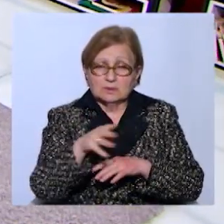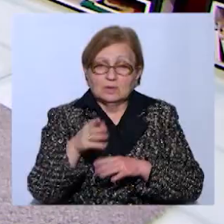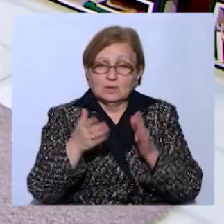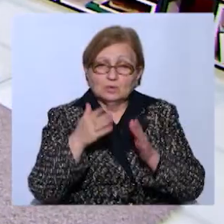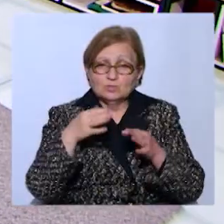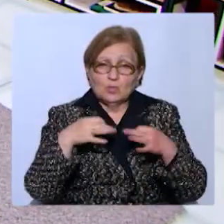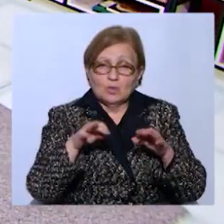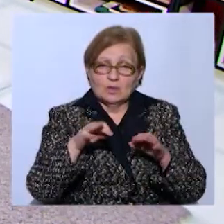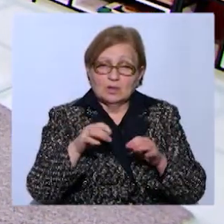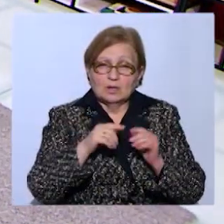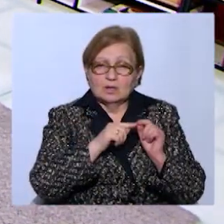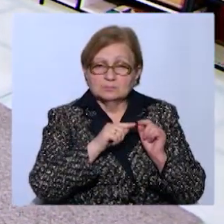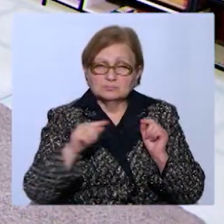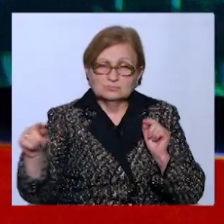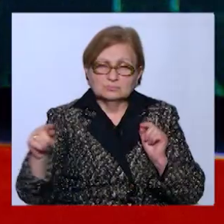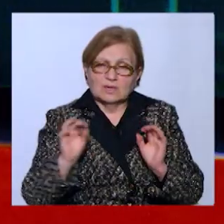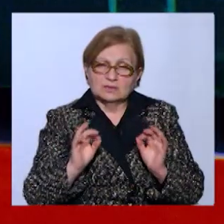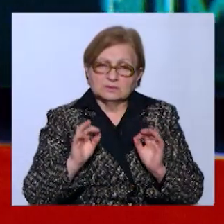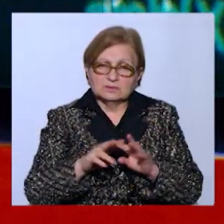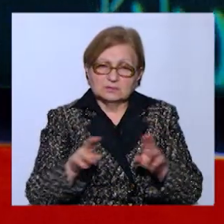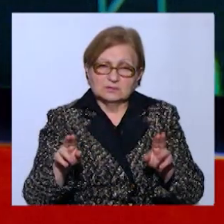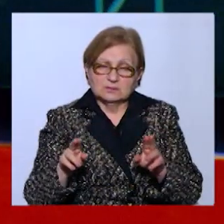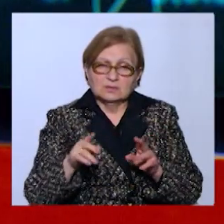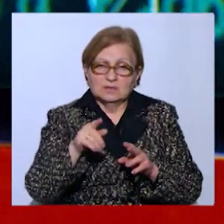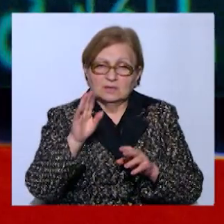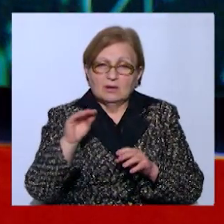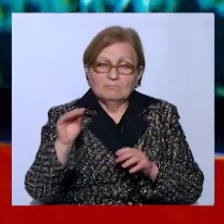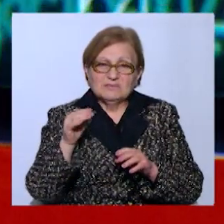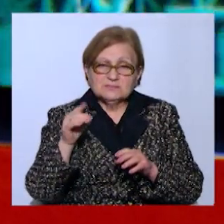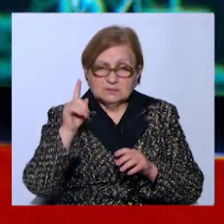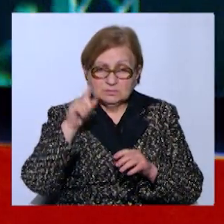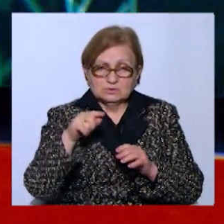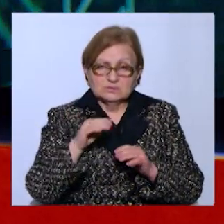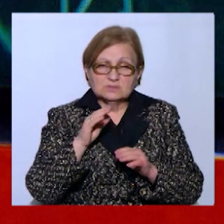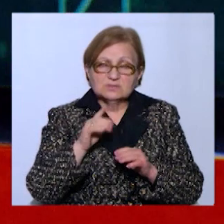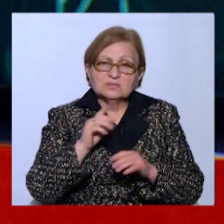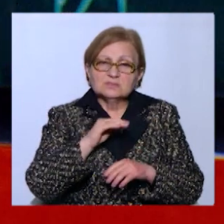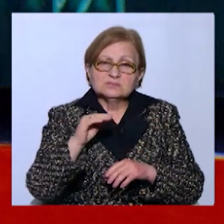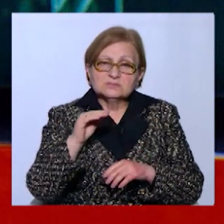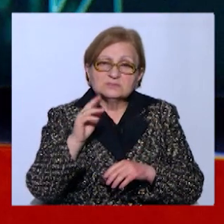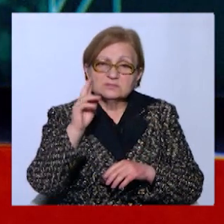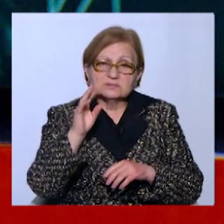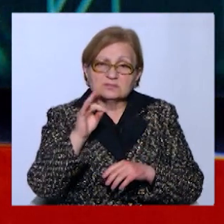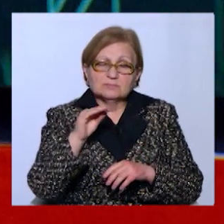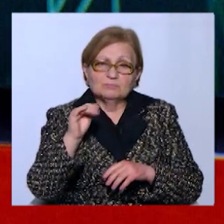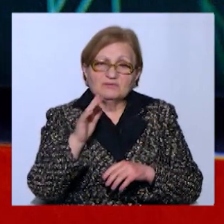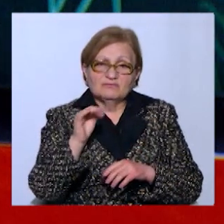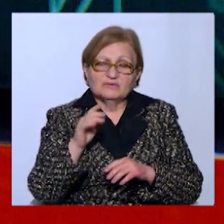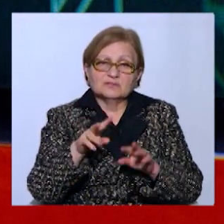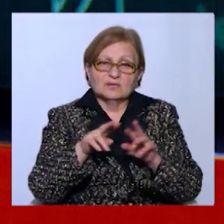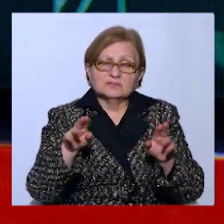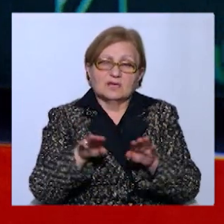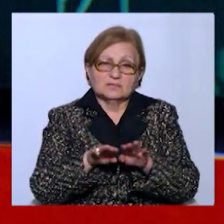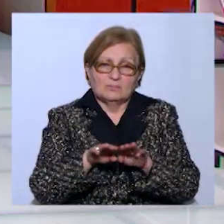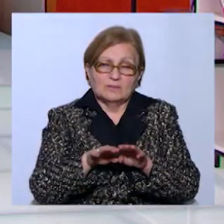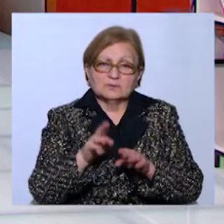ავტომობილი მოძრაობდა წრფივა და თანაბრად, თქვენ გაგიგიათ უკვე ფიზიკიდან წრფივი თანაბარი მოძრაობა, მაგრამ აი წრფივი რატომ ქვია? დაფიქრებულ ხართ როდესმე?